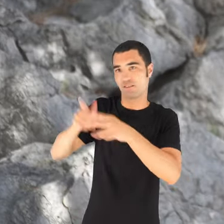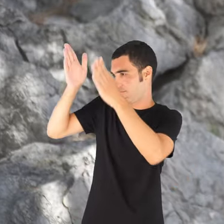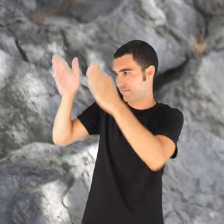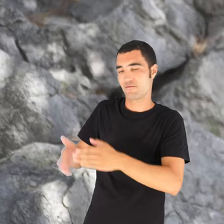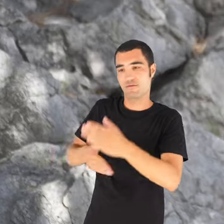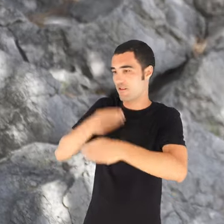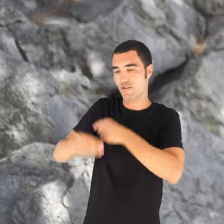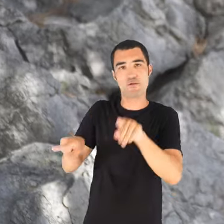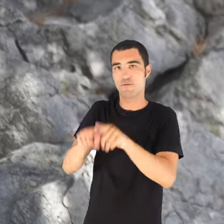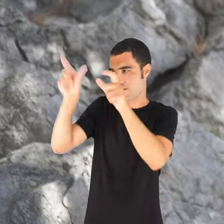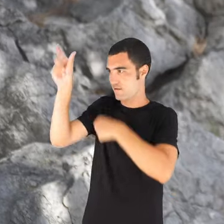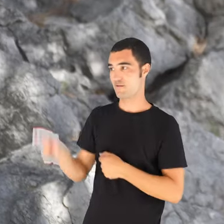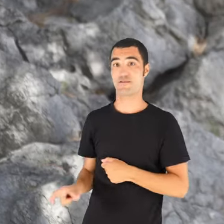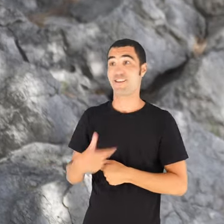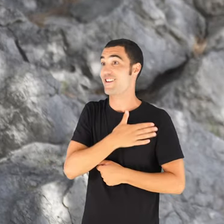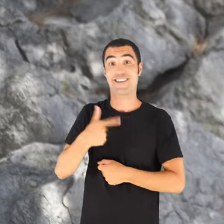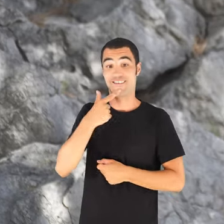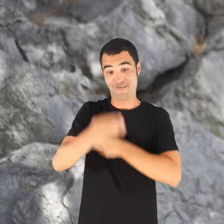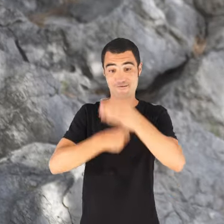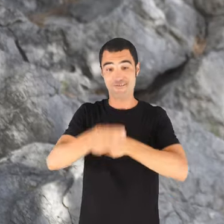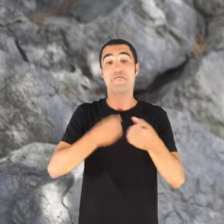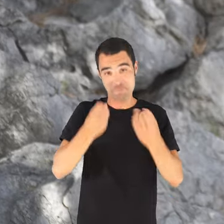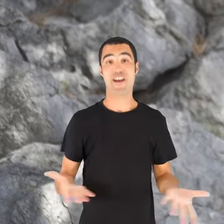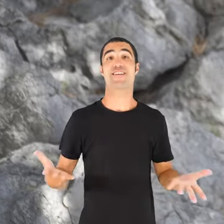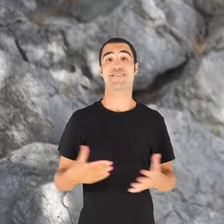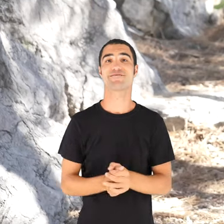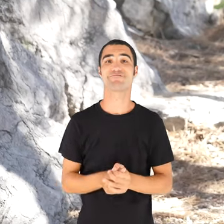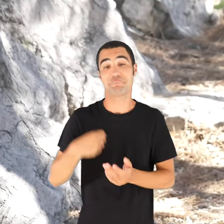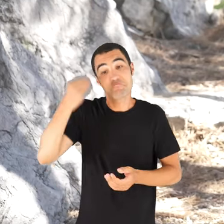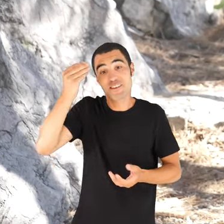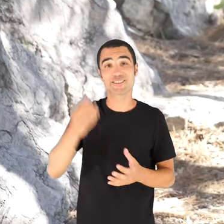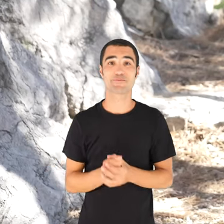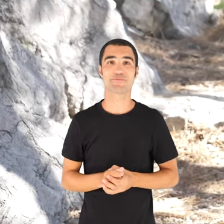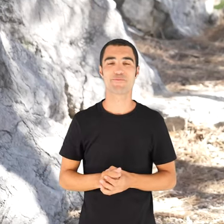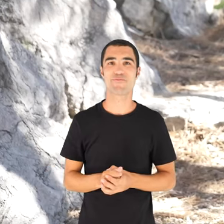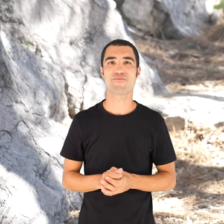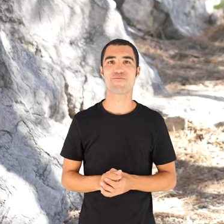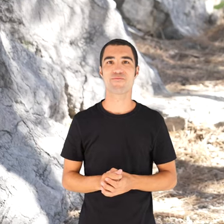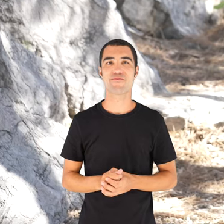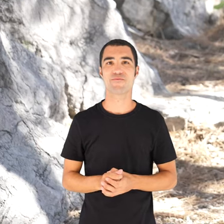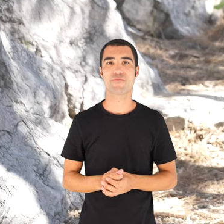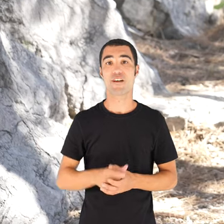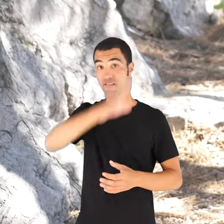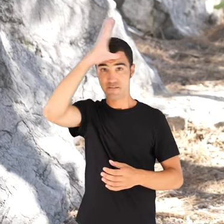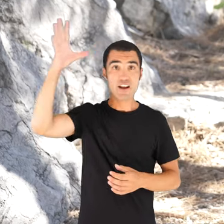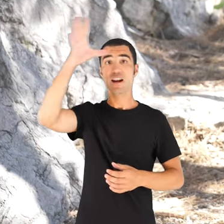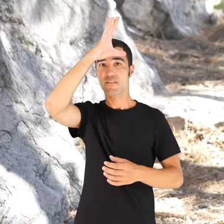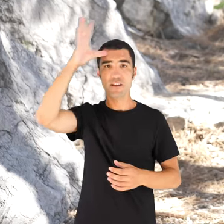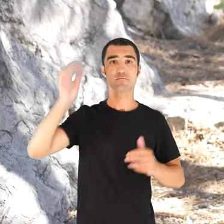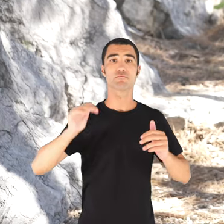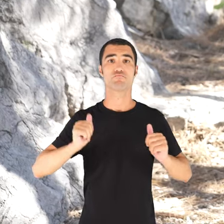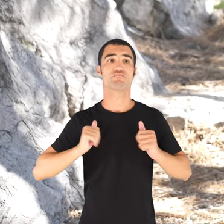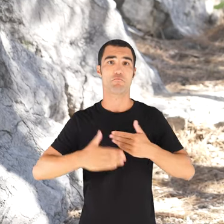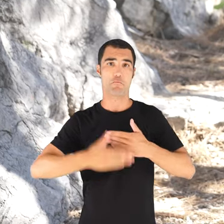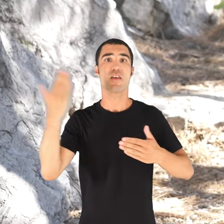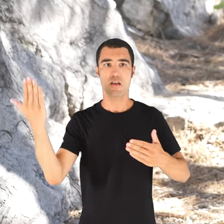ell, supos que anirà bé. Així que... vaig començar els estius, mentre